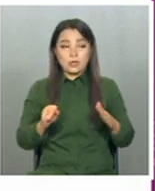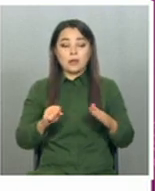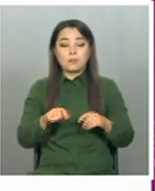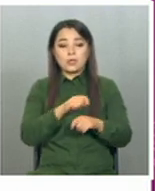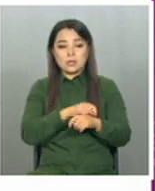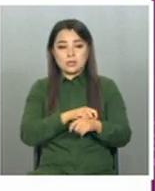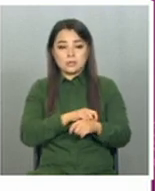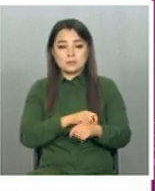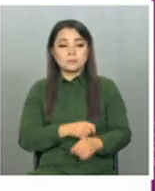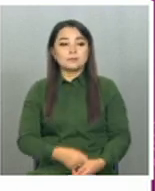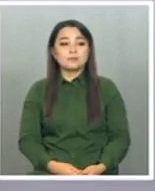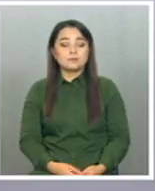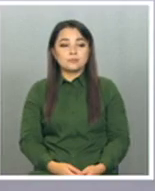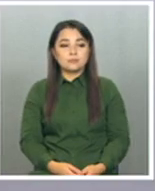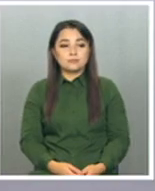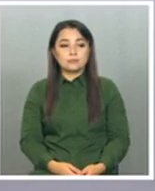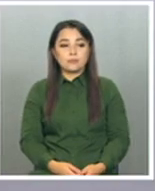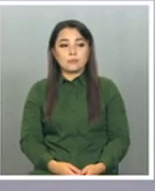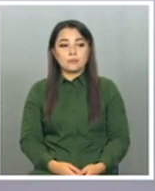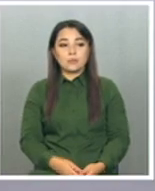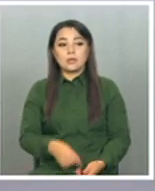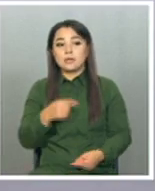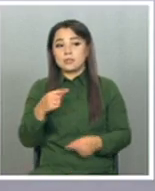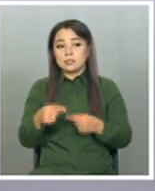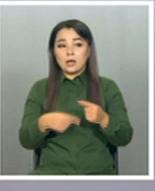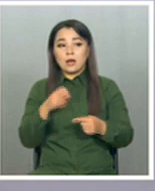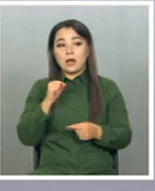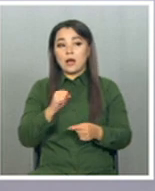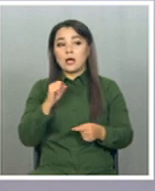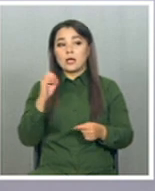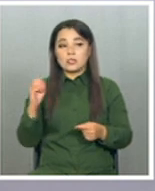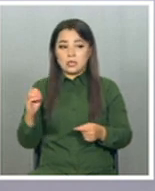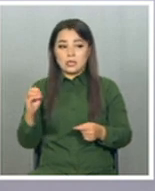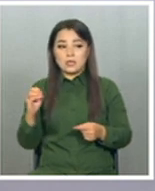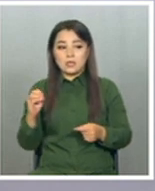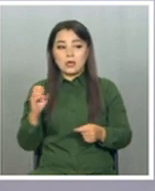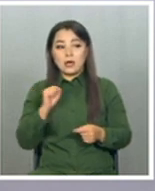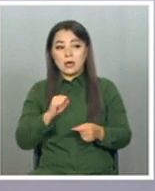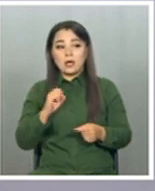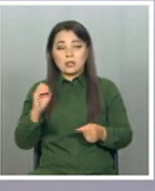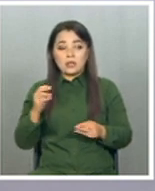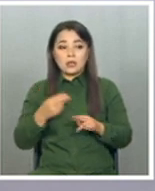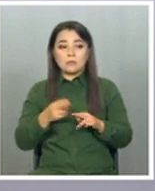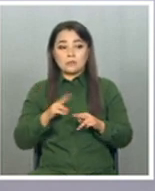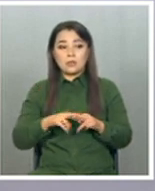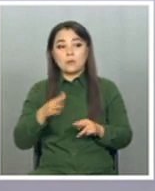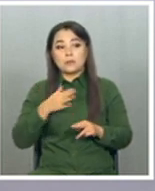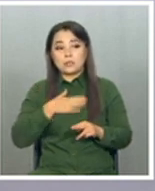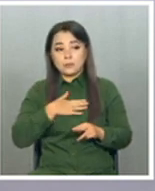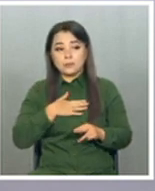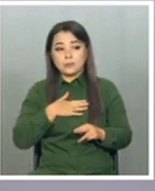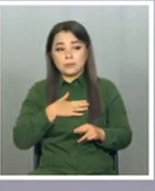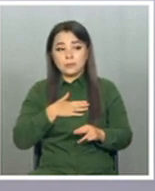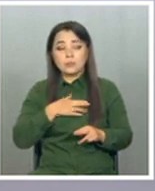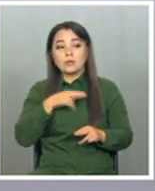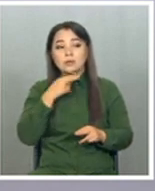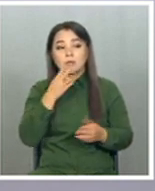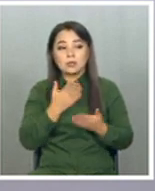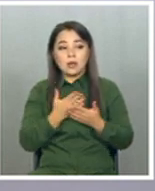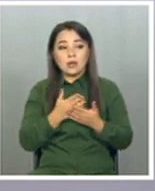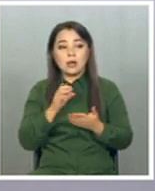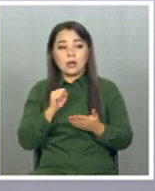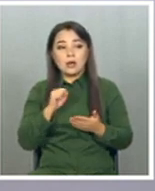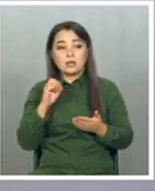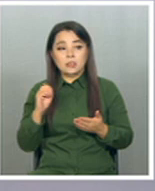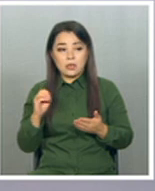биіктік. Ал енді келесі АE. АE бізде не болады? Мінекей қарайық, АE.